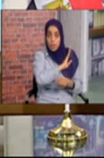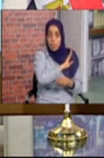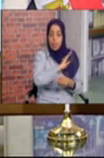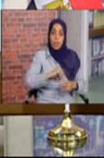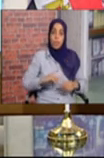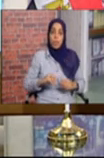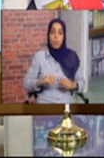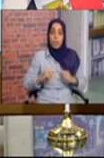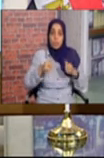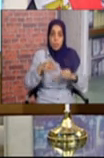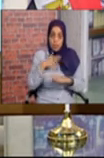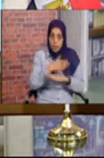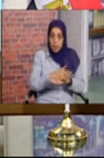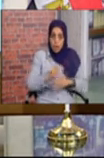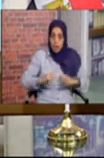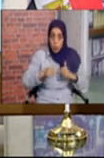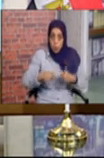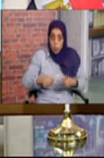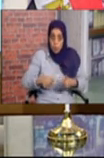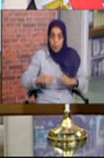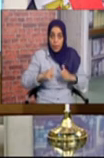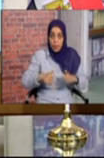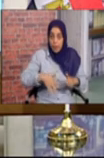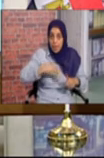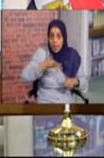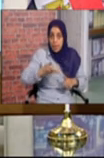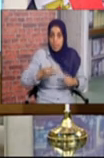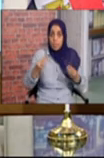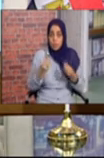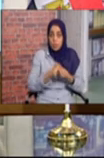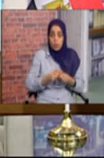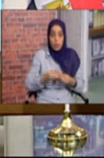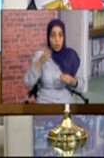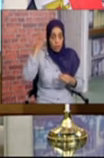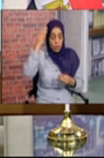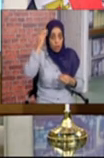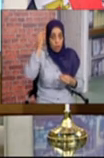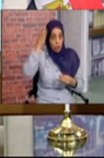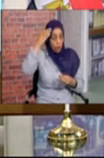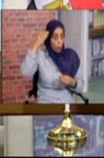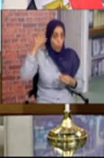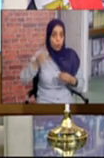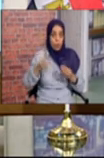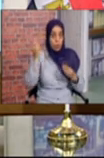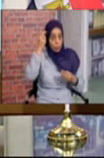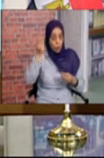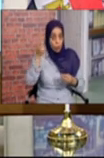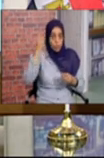يعني داخل ان هو بينسق ازاي الخبرات المعلوماتيه بين